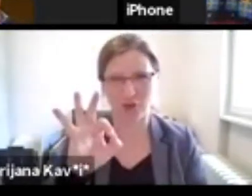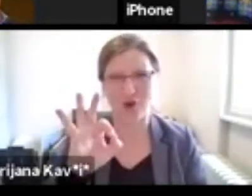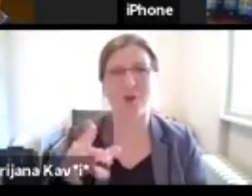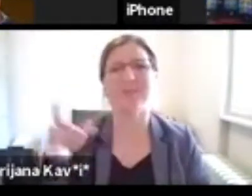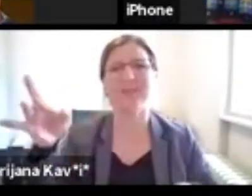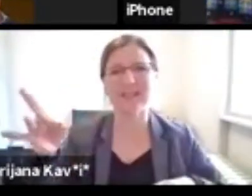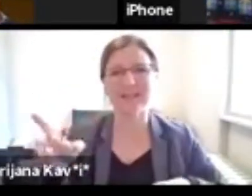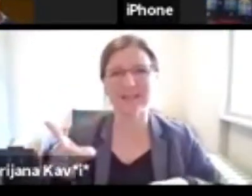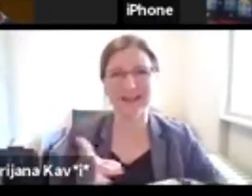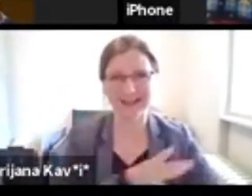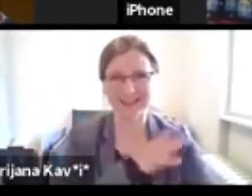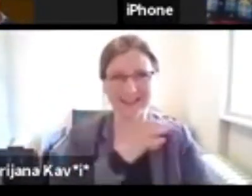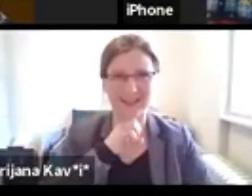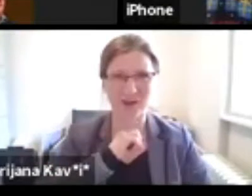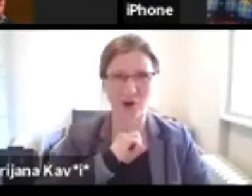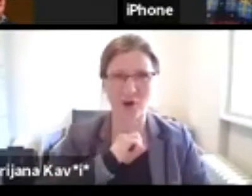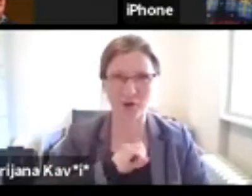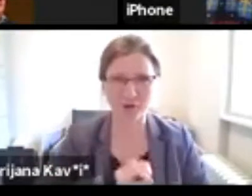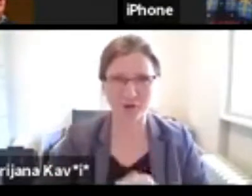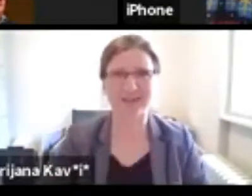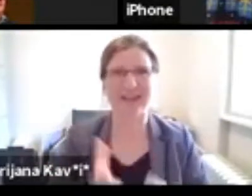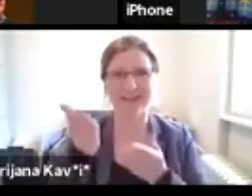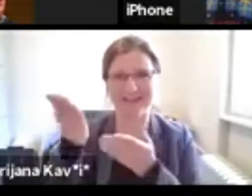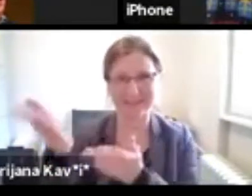sretan rođendan ti.